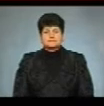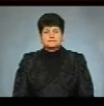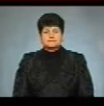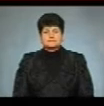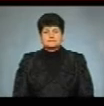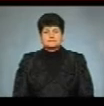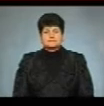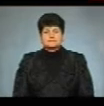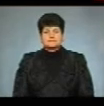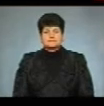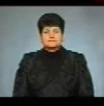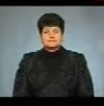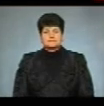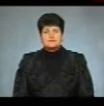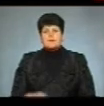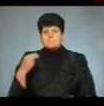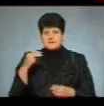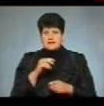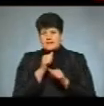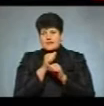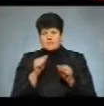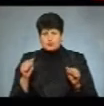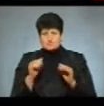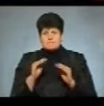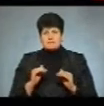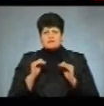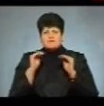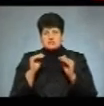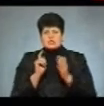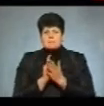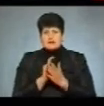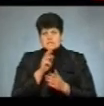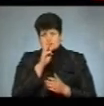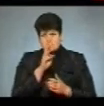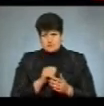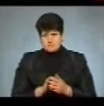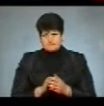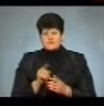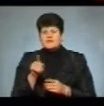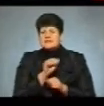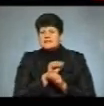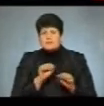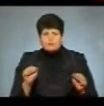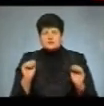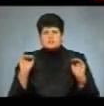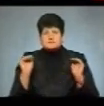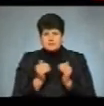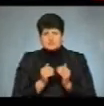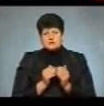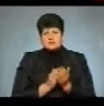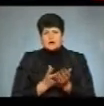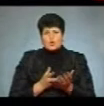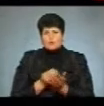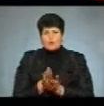Президент не може підвищити пенсії та зарплати. Він не може зменшити комунальні